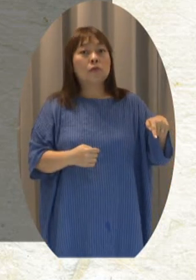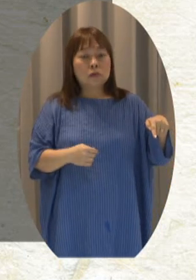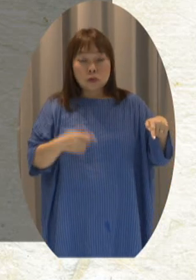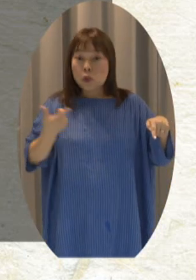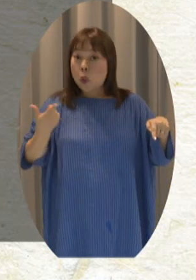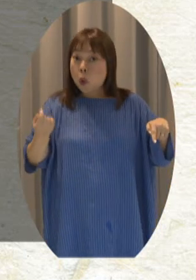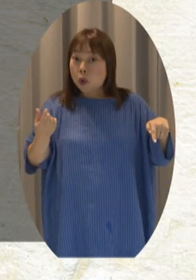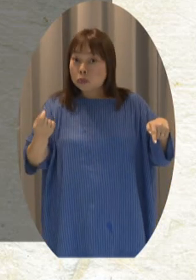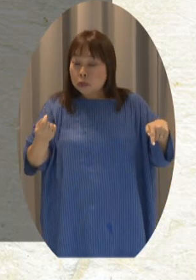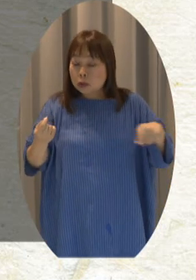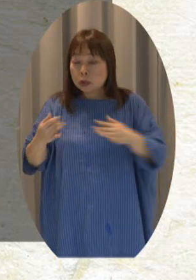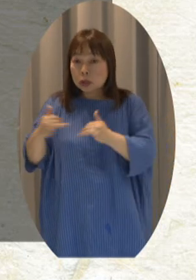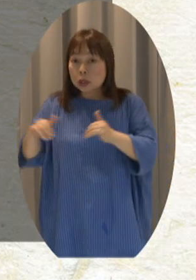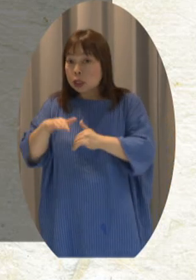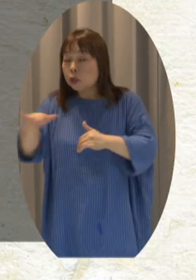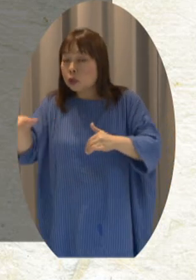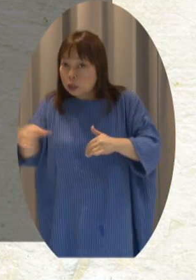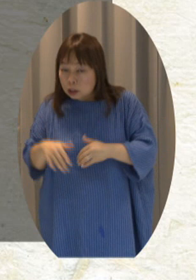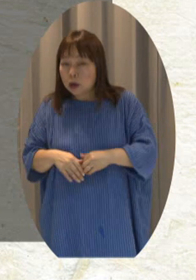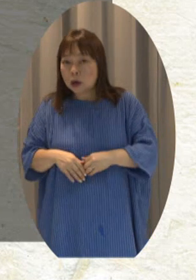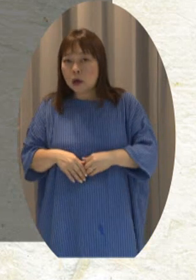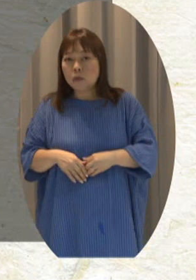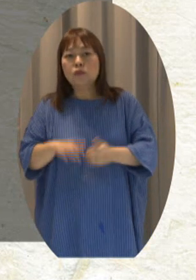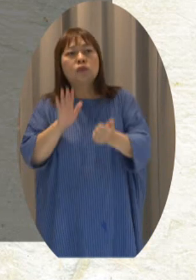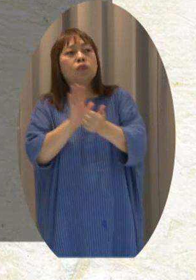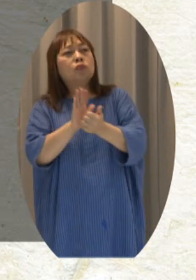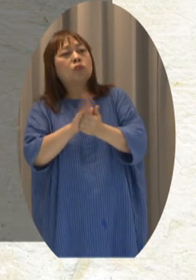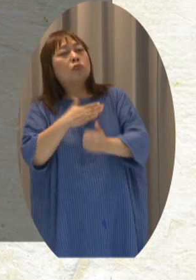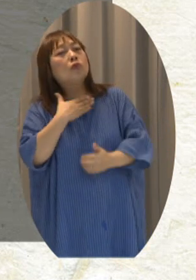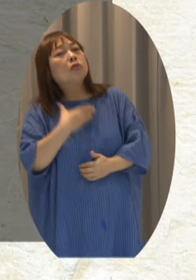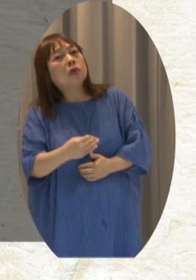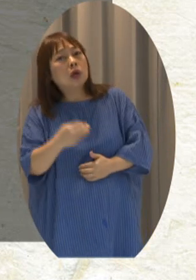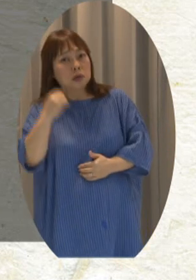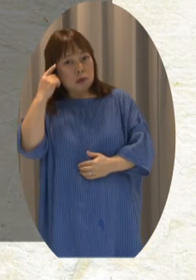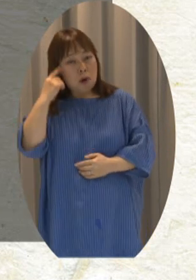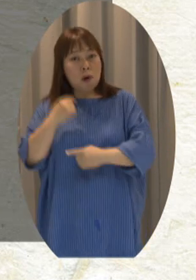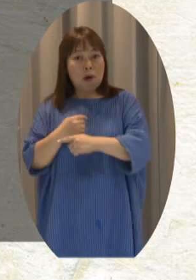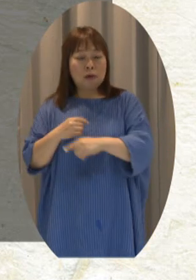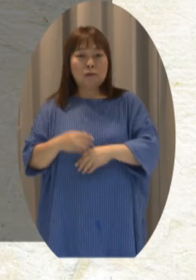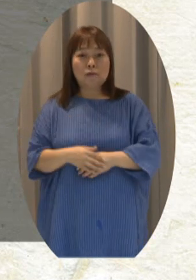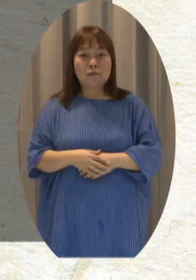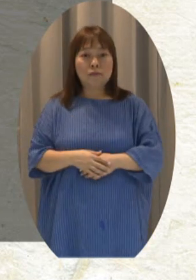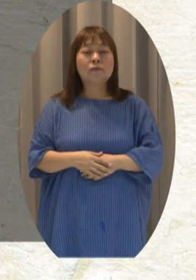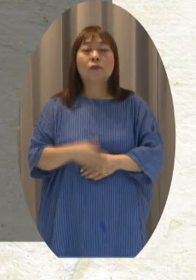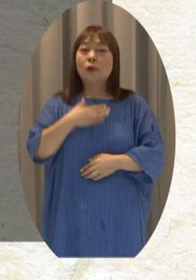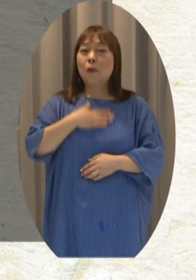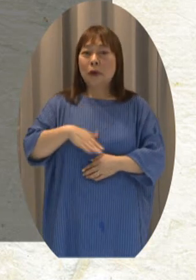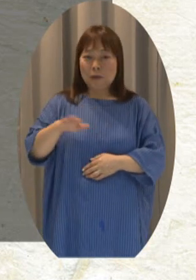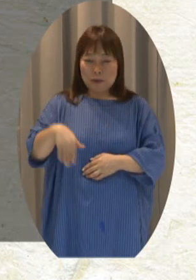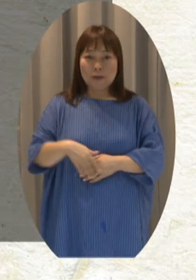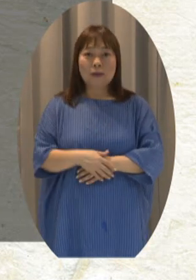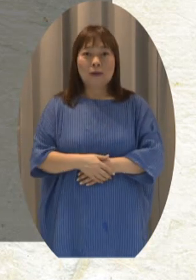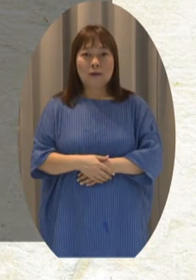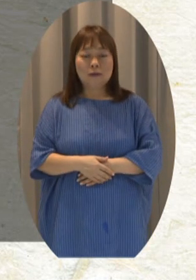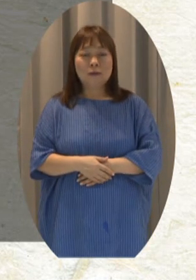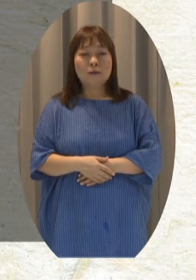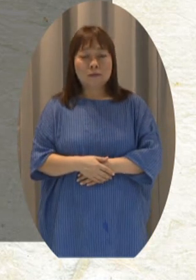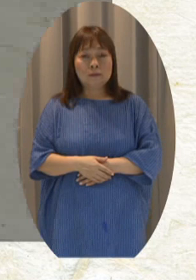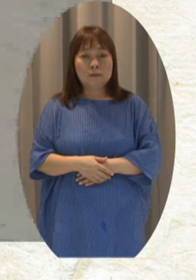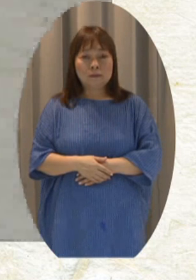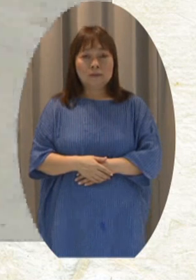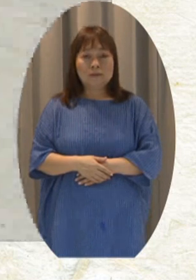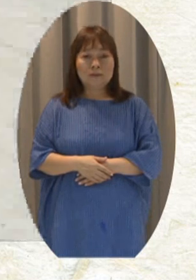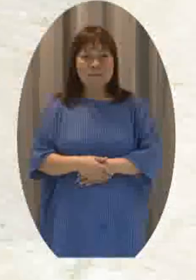それと同じぐらいの割合の人が手助けをしたいと考えているのが分かります。